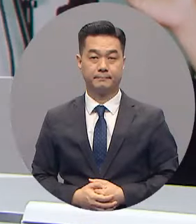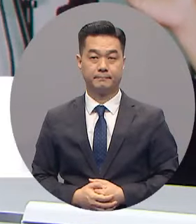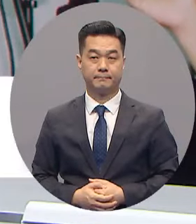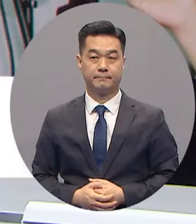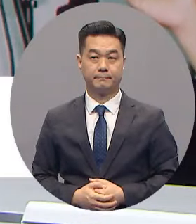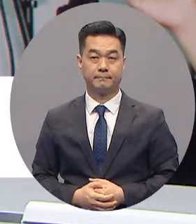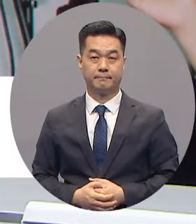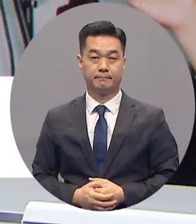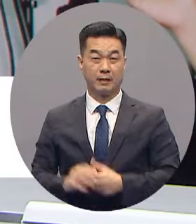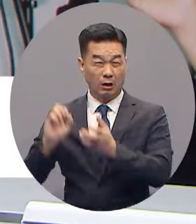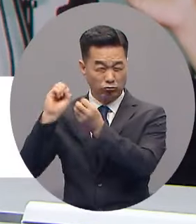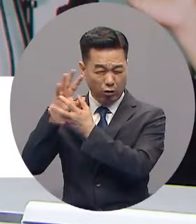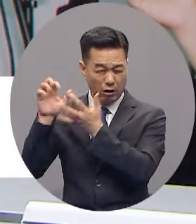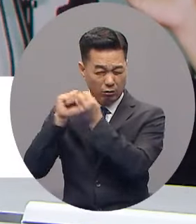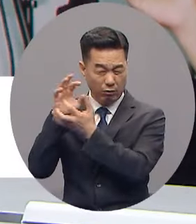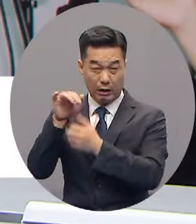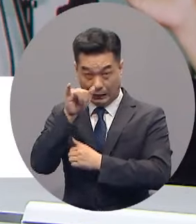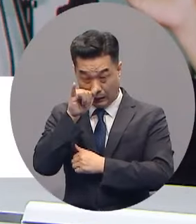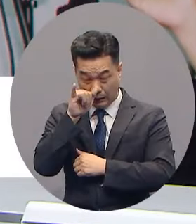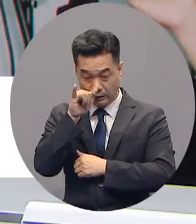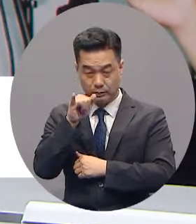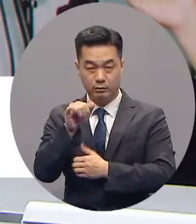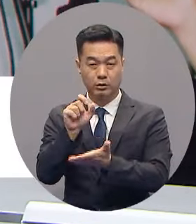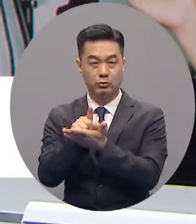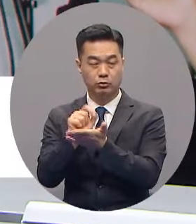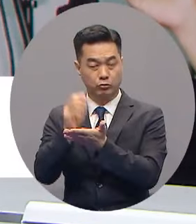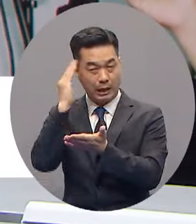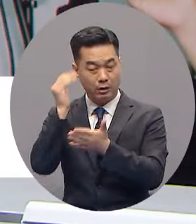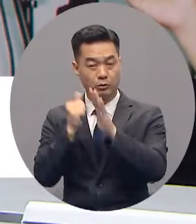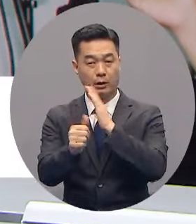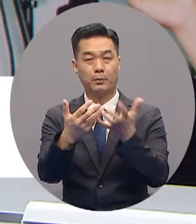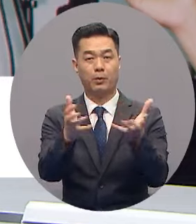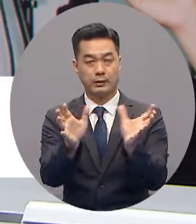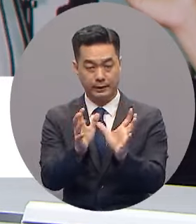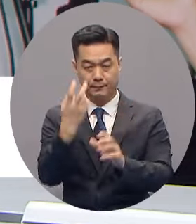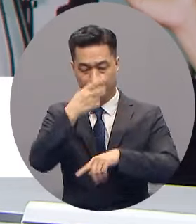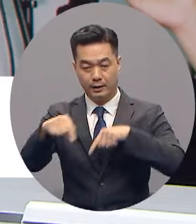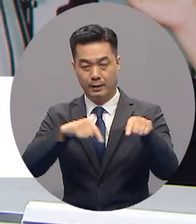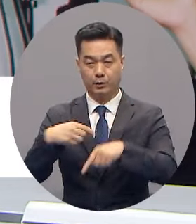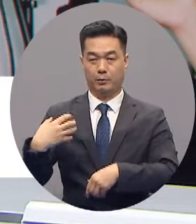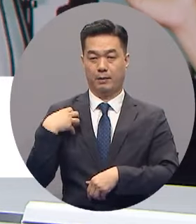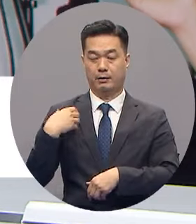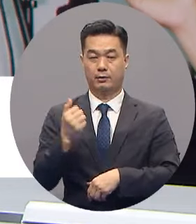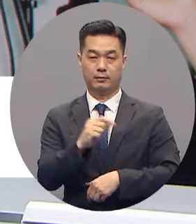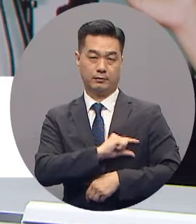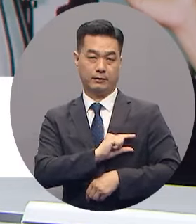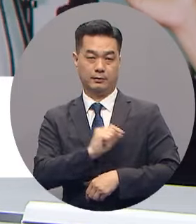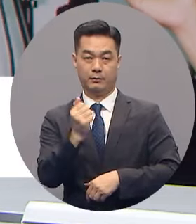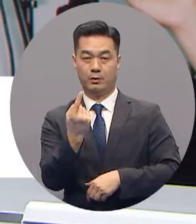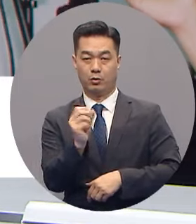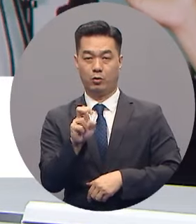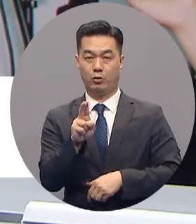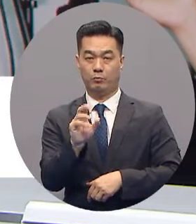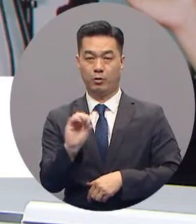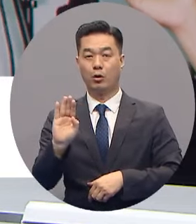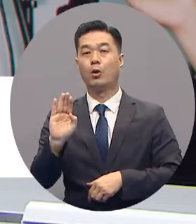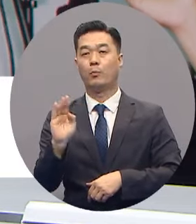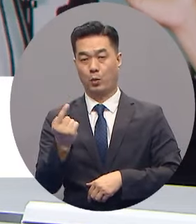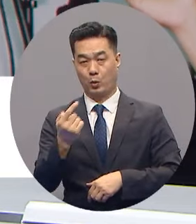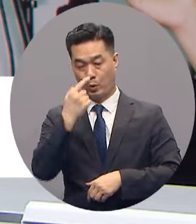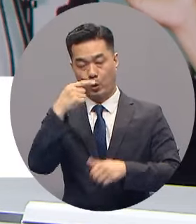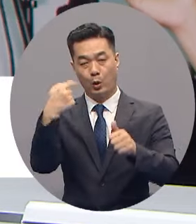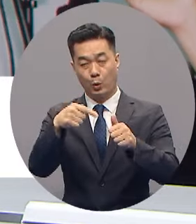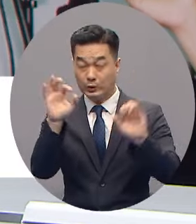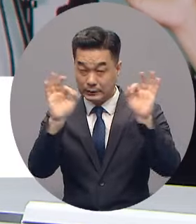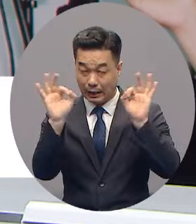논란 속에 축구대표팀 사령탑으로 선임된 홍명보 감독이 코칭 스태프 선임 작업을 위해 오늘 오전 유럽으로